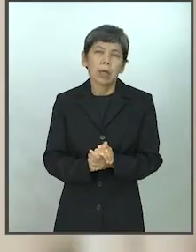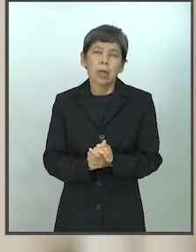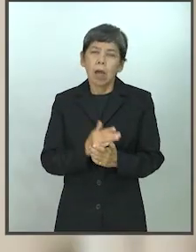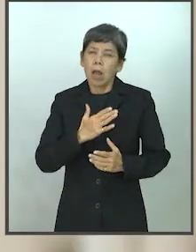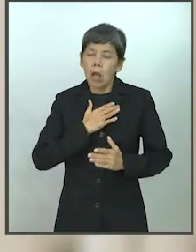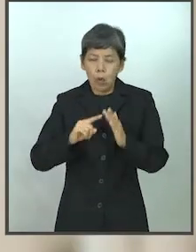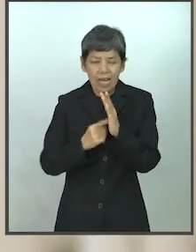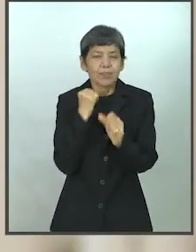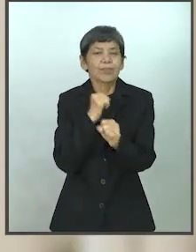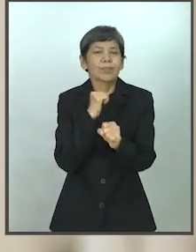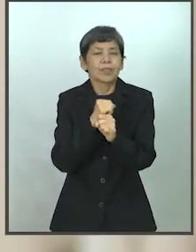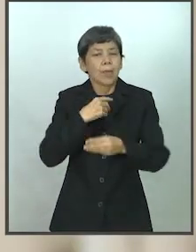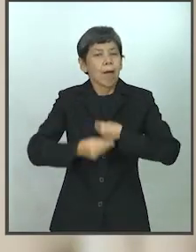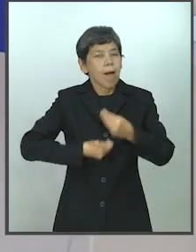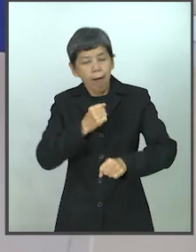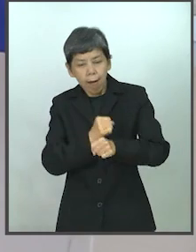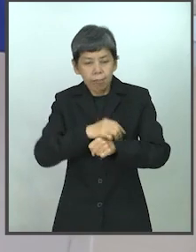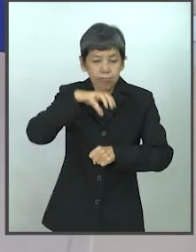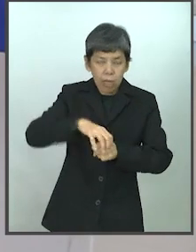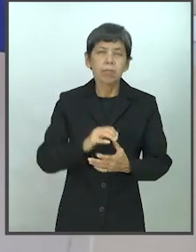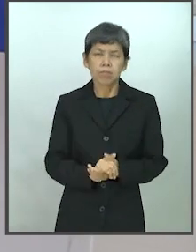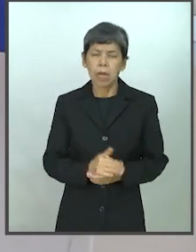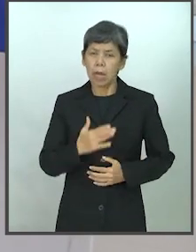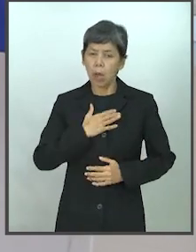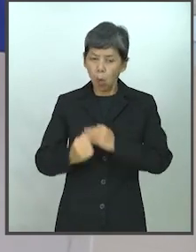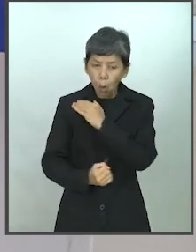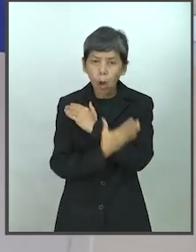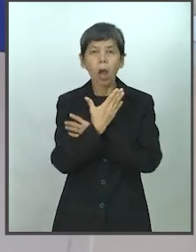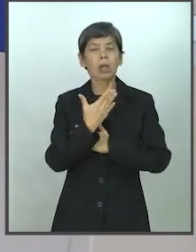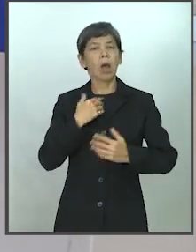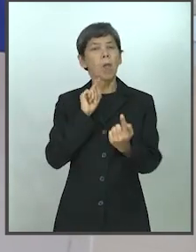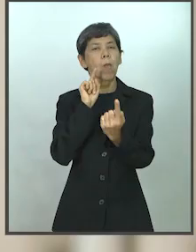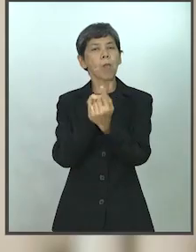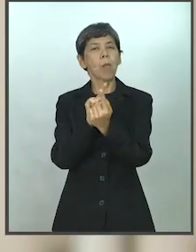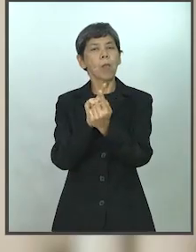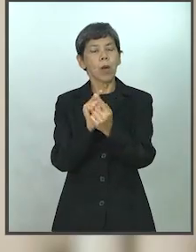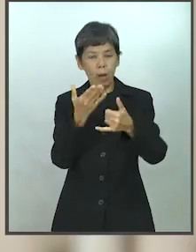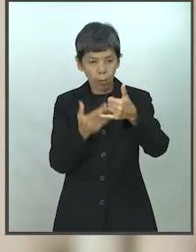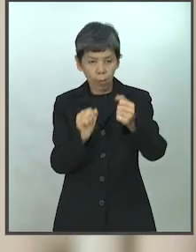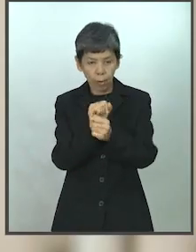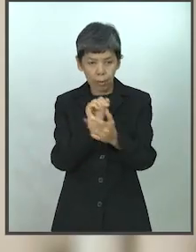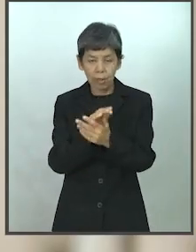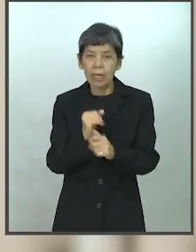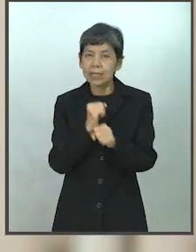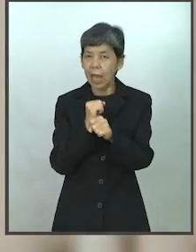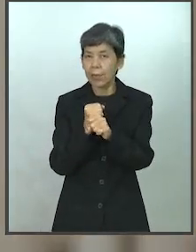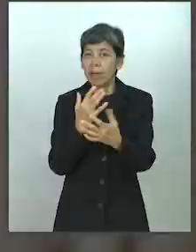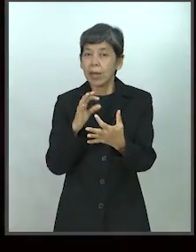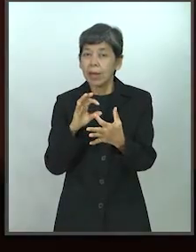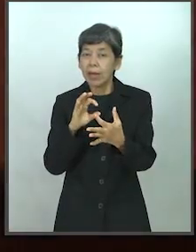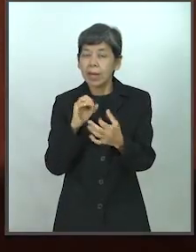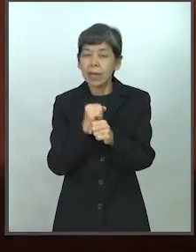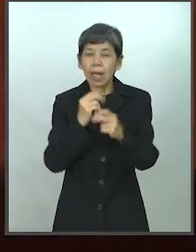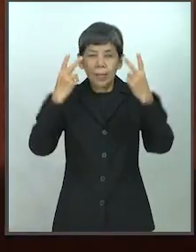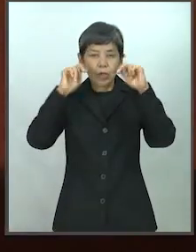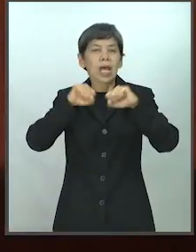ต่เราเริ่มทำธุรกิจได้ไม่นานมีวันหนึ่งได้มีโอกาสพบกับทางคุณศิโรจน์ซึ่งท่านเป็น